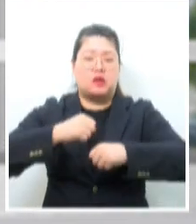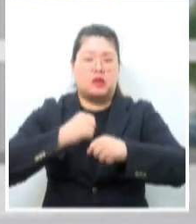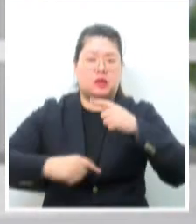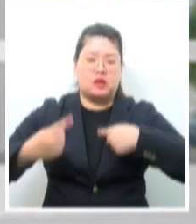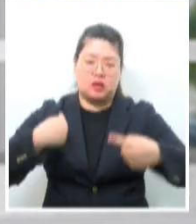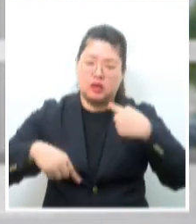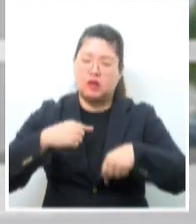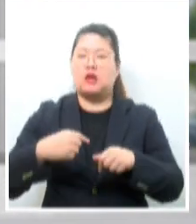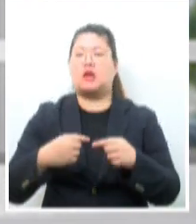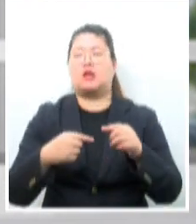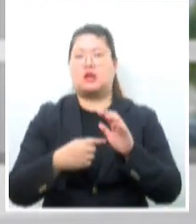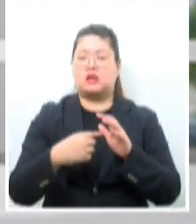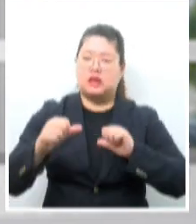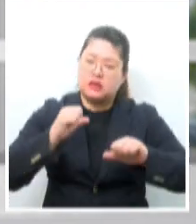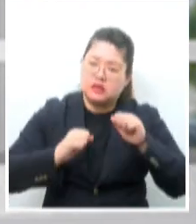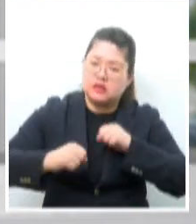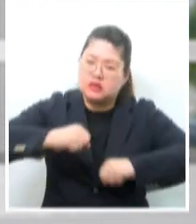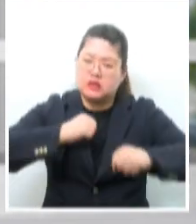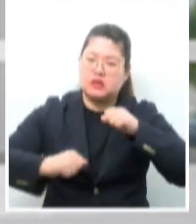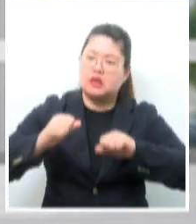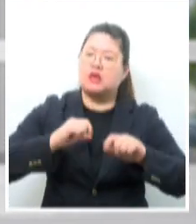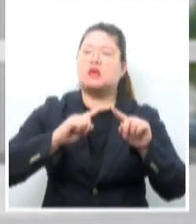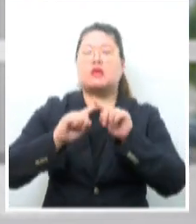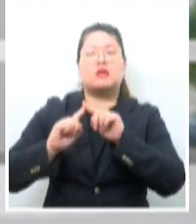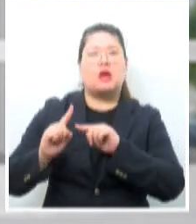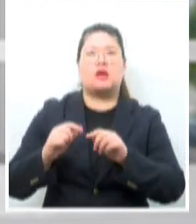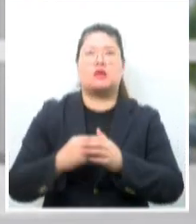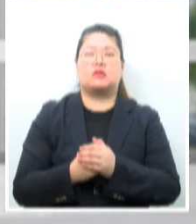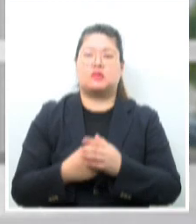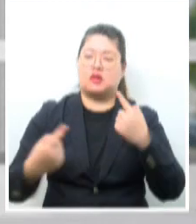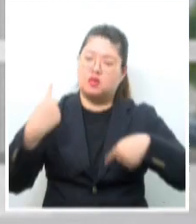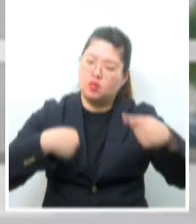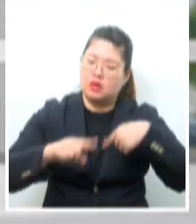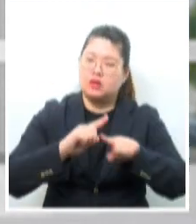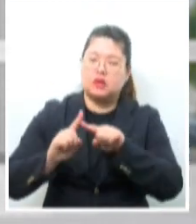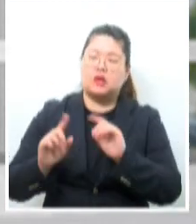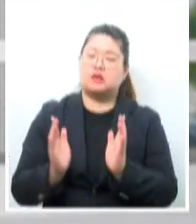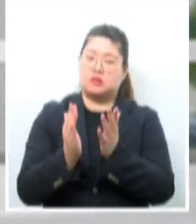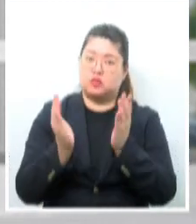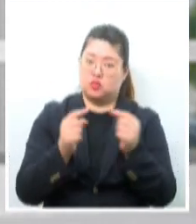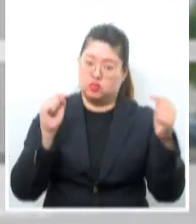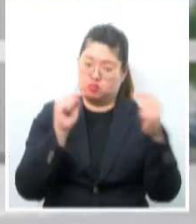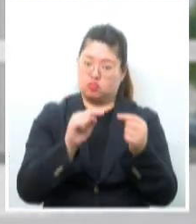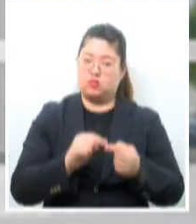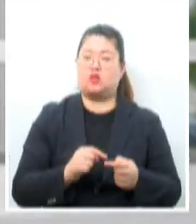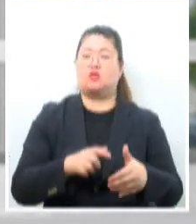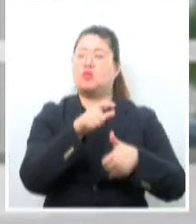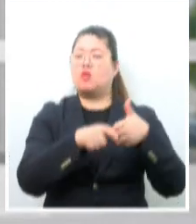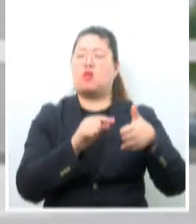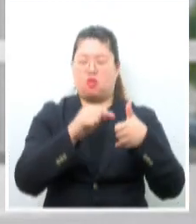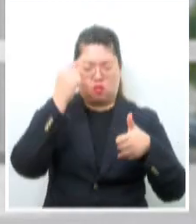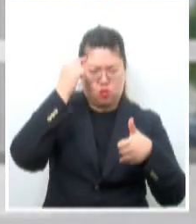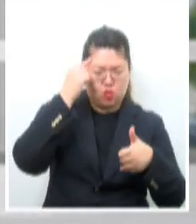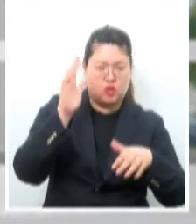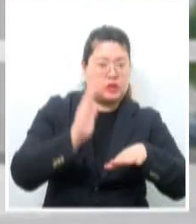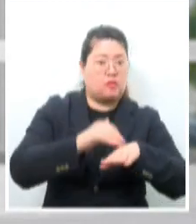ของการแสดงบทบาทสมมุติหรือทำให้ร่างกายเนี่ยมีความเคลื่อนไหวเมื่อไปบวกกับลักษณะที่ผู้เรียนสามารถที่จะรู้ตนเองว่าตนเองมีความถนั